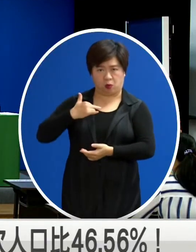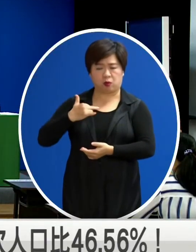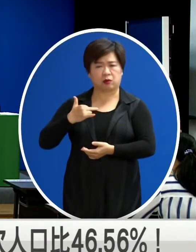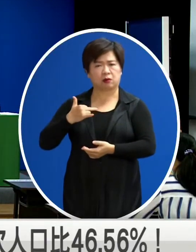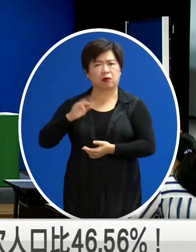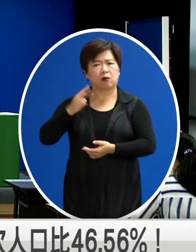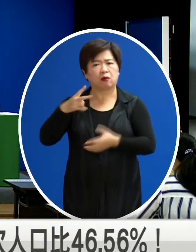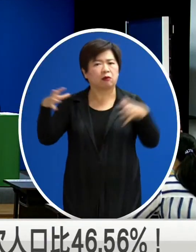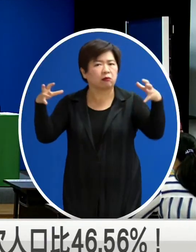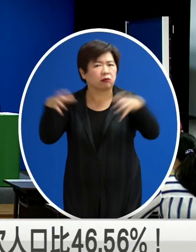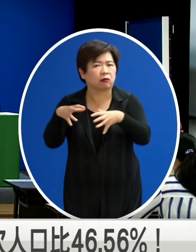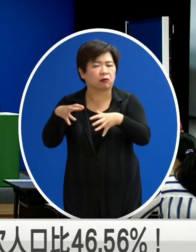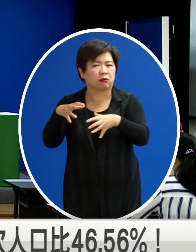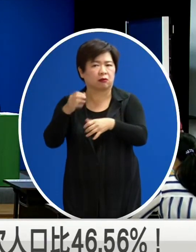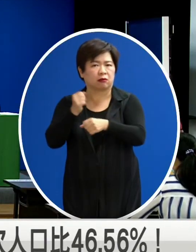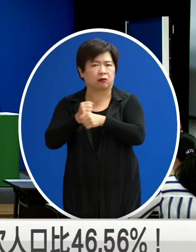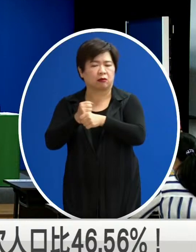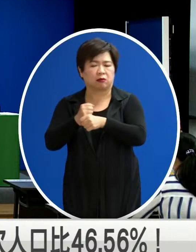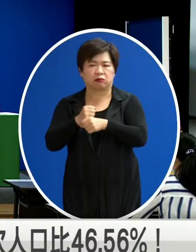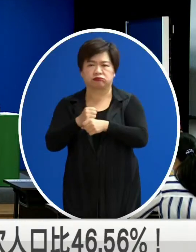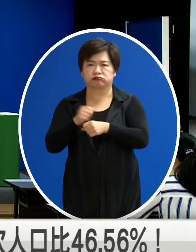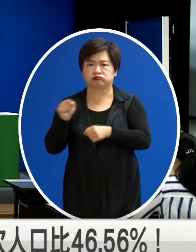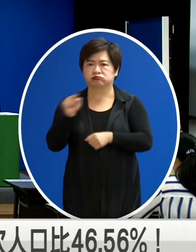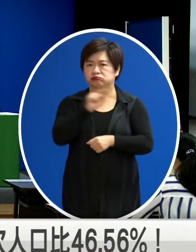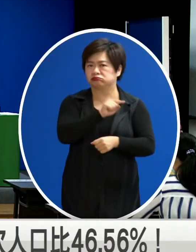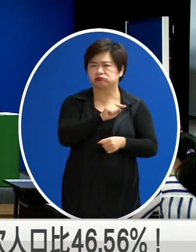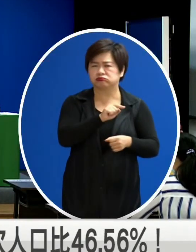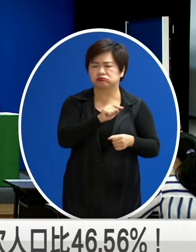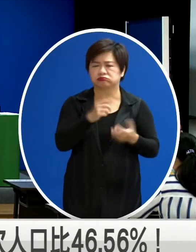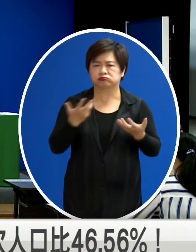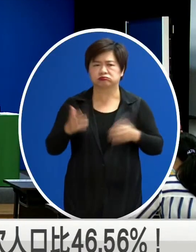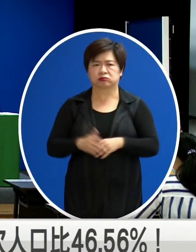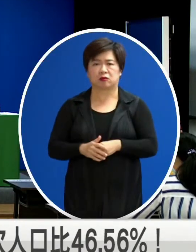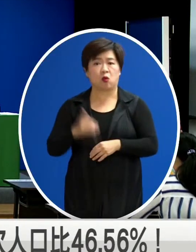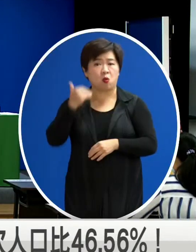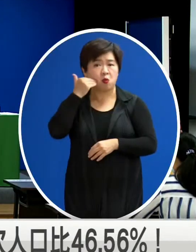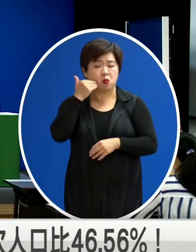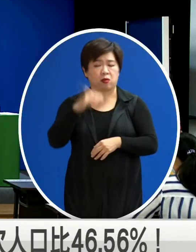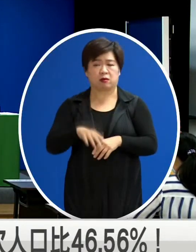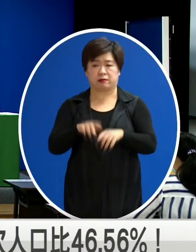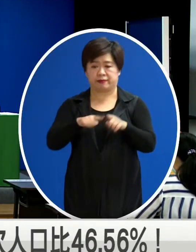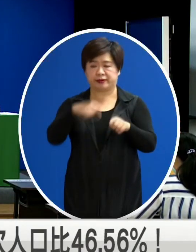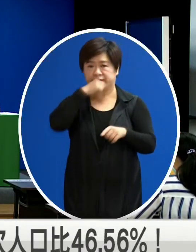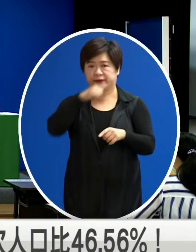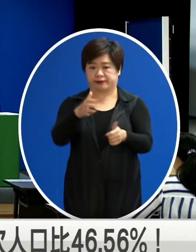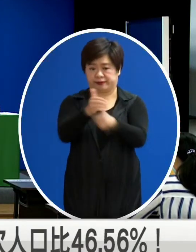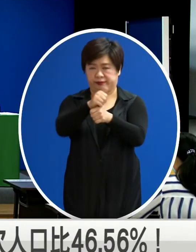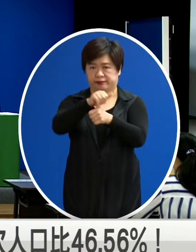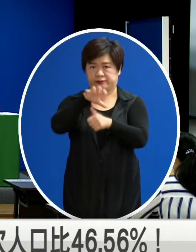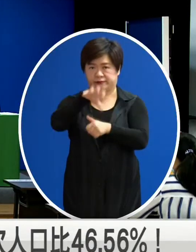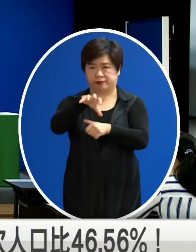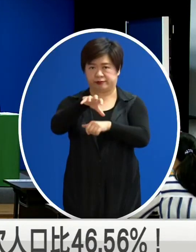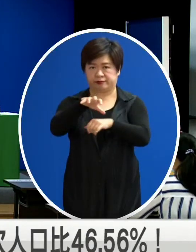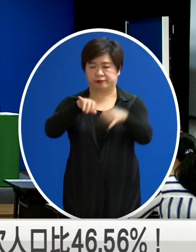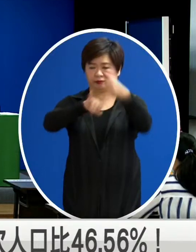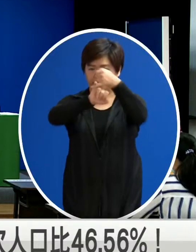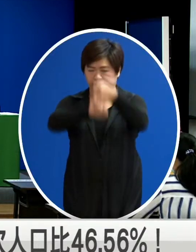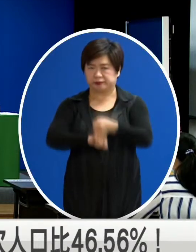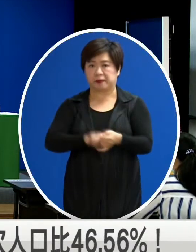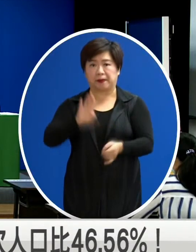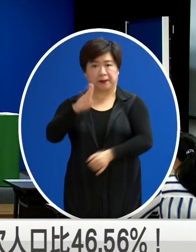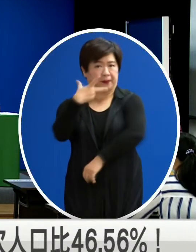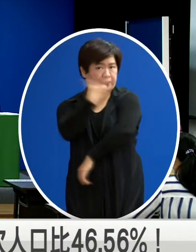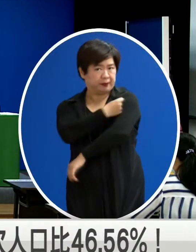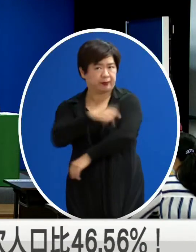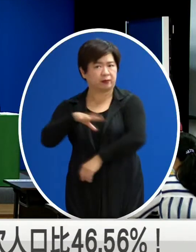两个会同步进行、同步开放？那如果平台开放的话，会先以BNT 的